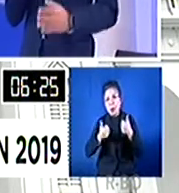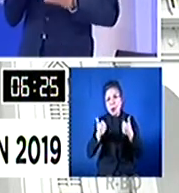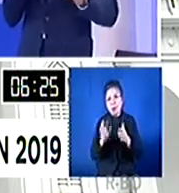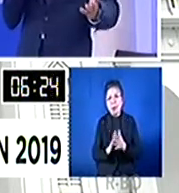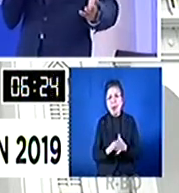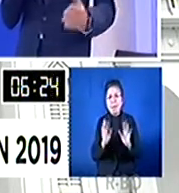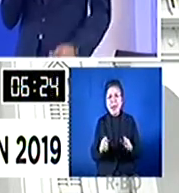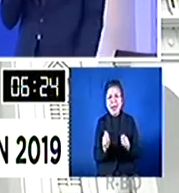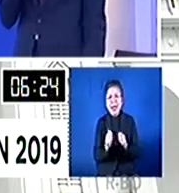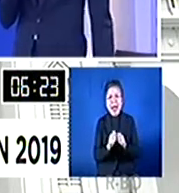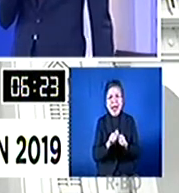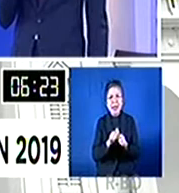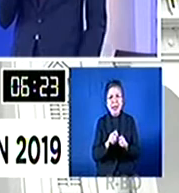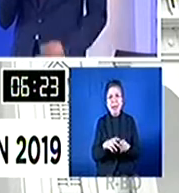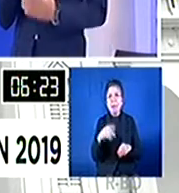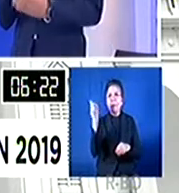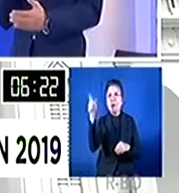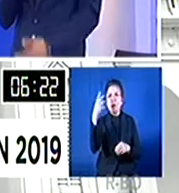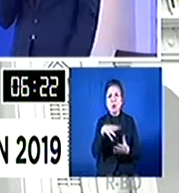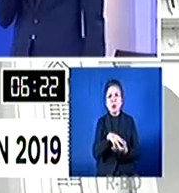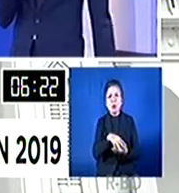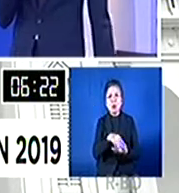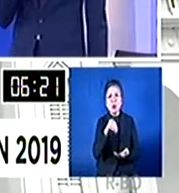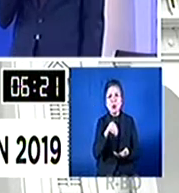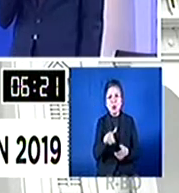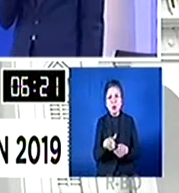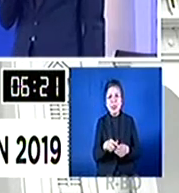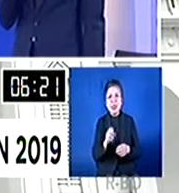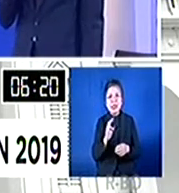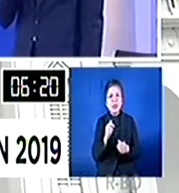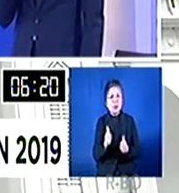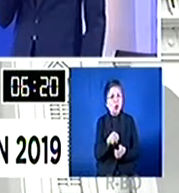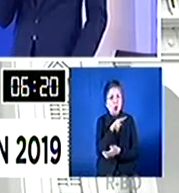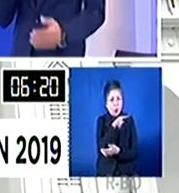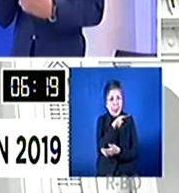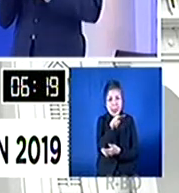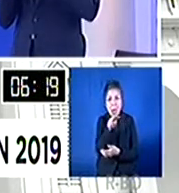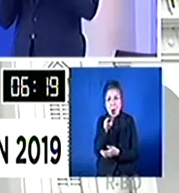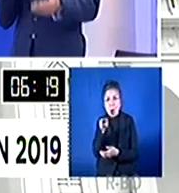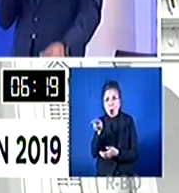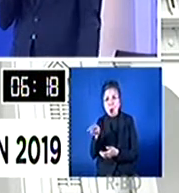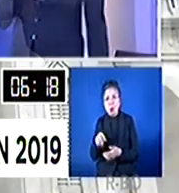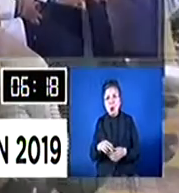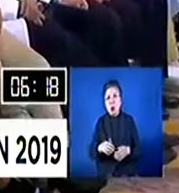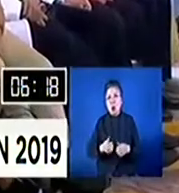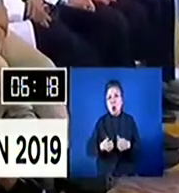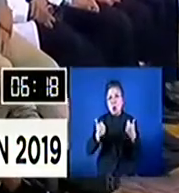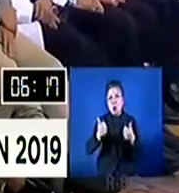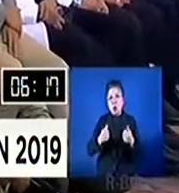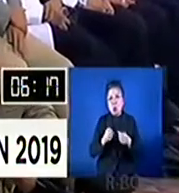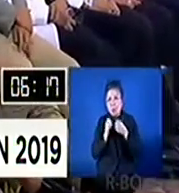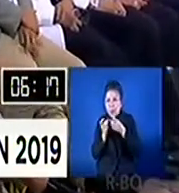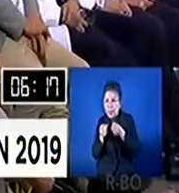Instrumen-instrumen banyak yang dipakai oleh pemerintah pusat yang bisa digunakan untuk memantau baik daripada kualitas pendidikan